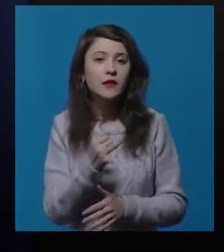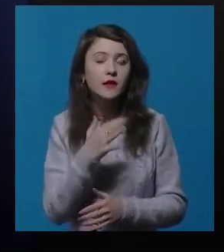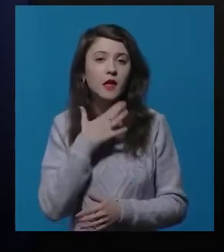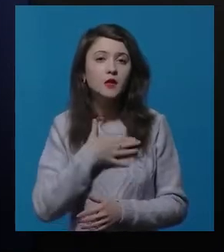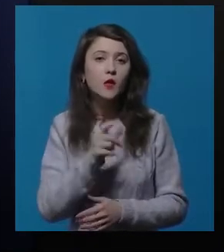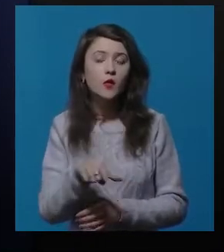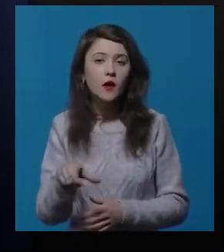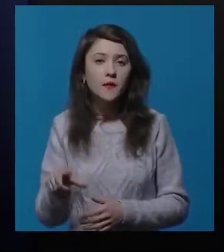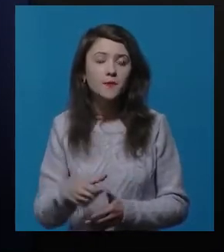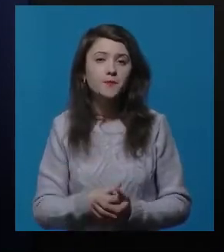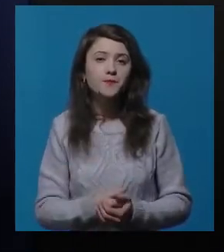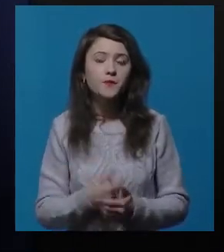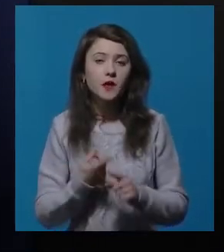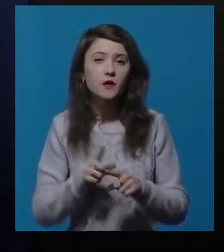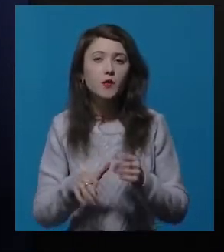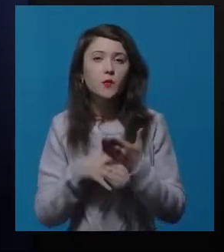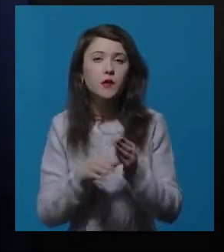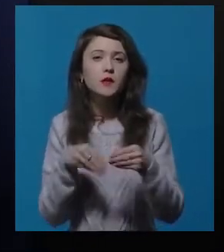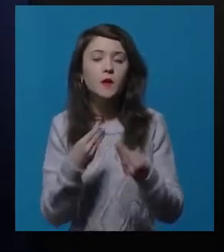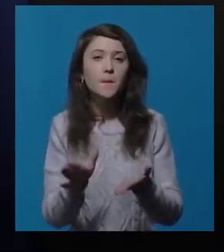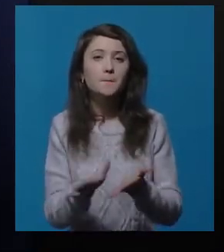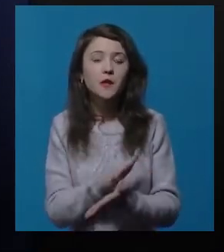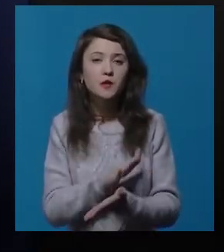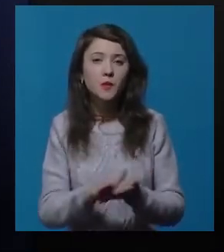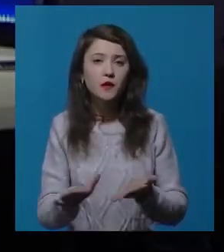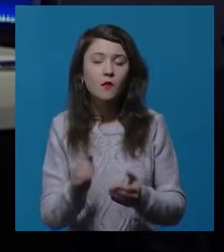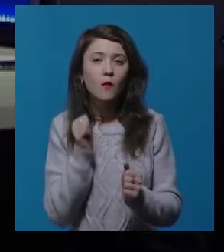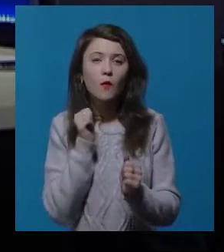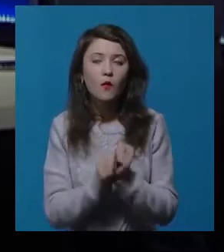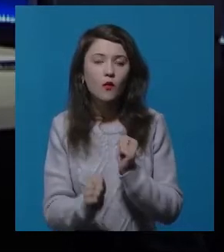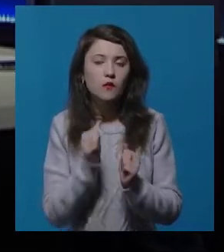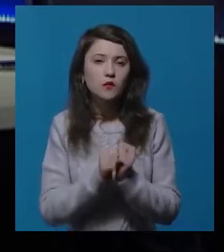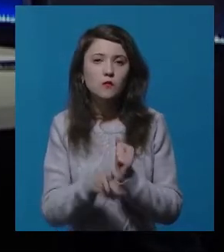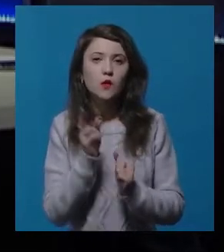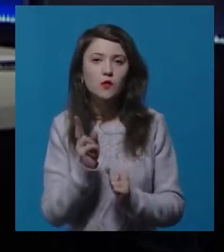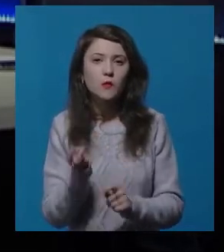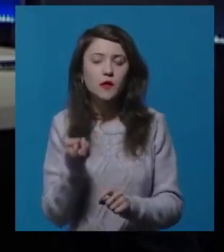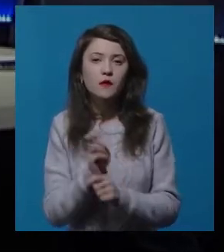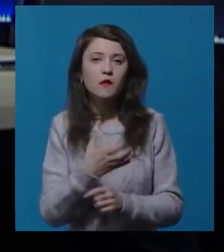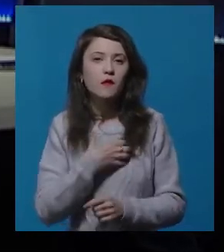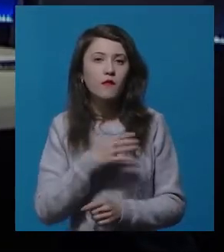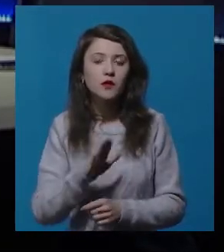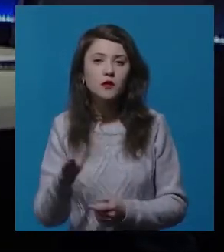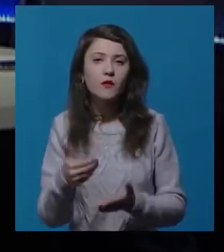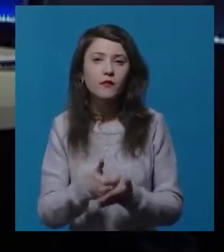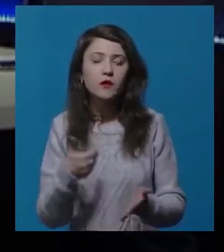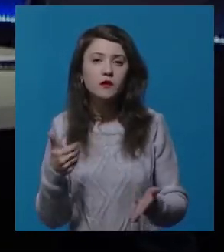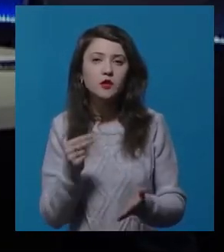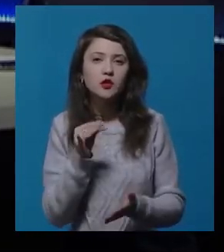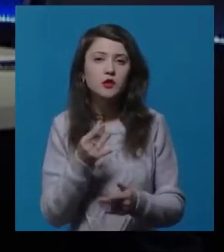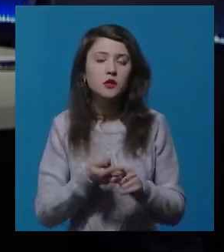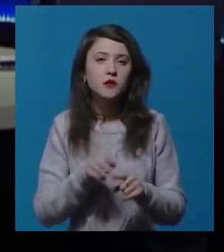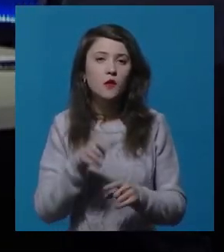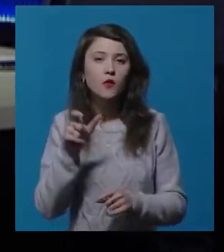клієнтів. Ця допомога надається безоплатно кожному, хто звернеться до центру. Неважливо, від чи це